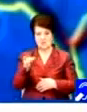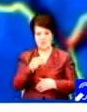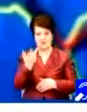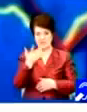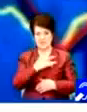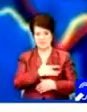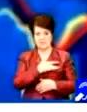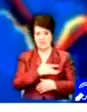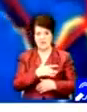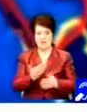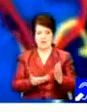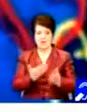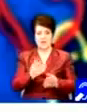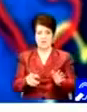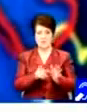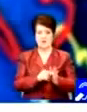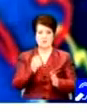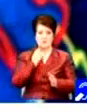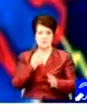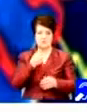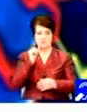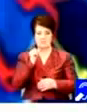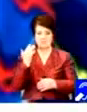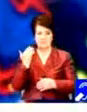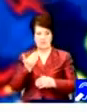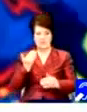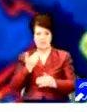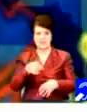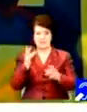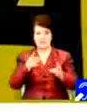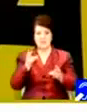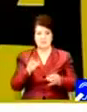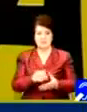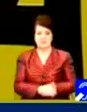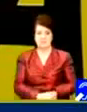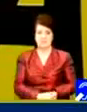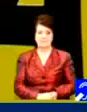trei suspecți care ar fi chefuit împreună cu victima chiar înainte de tragedie.